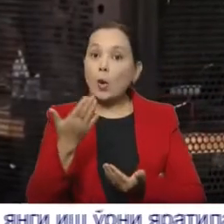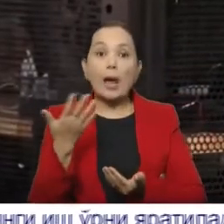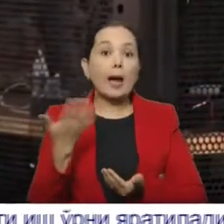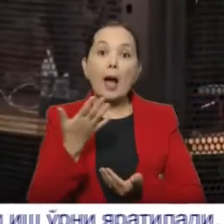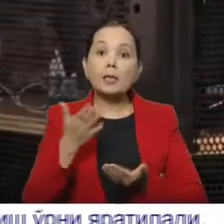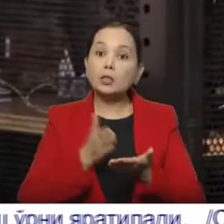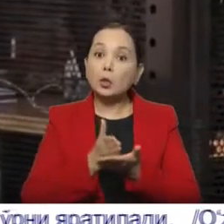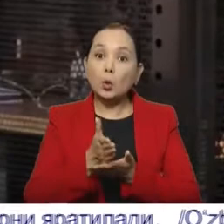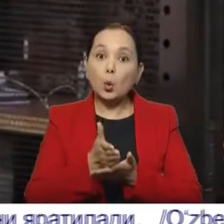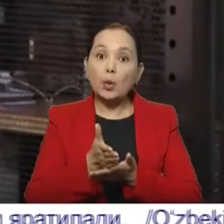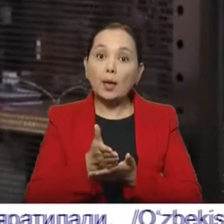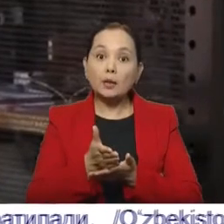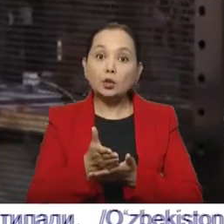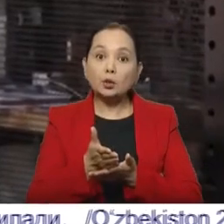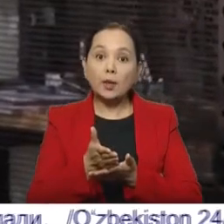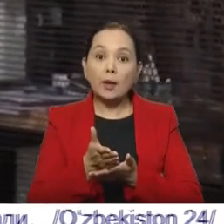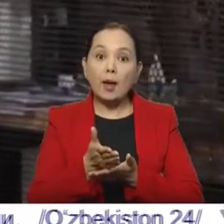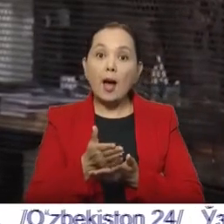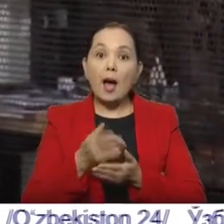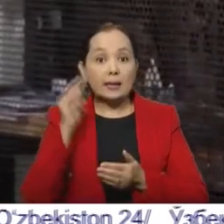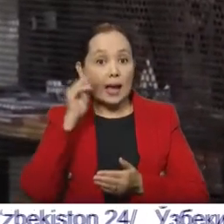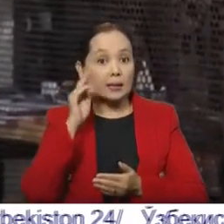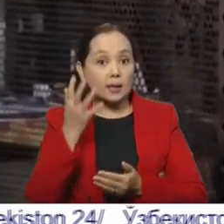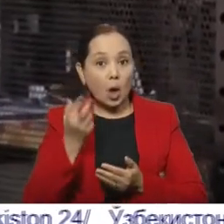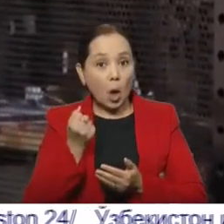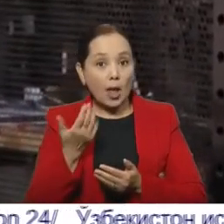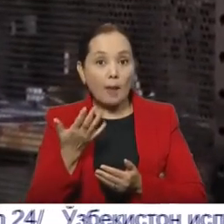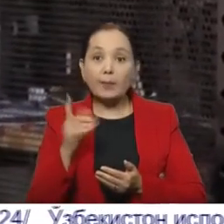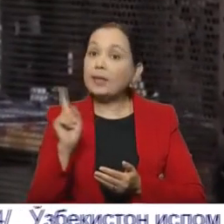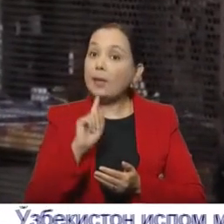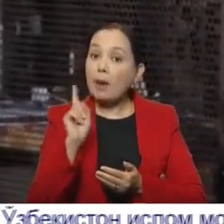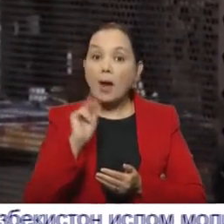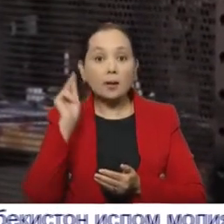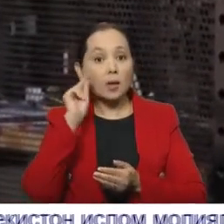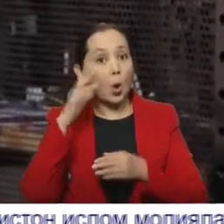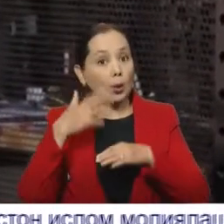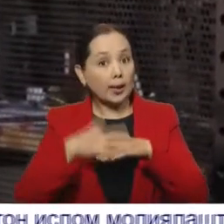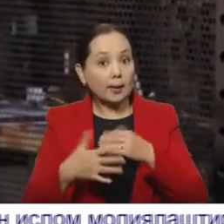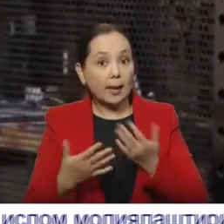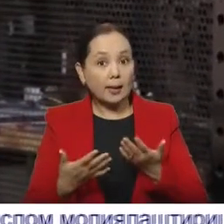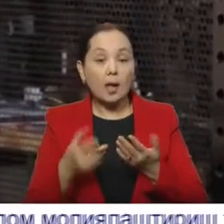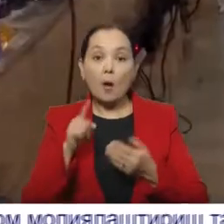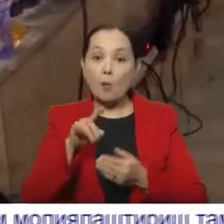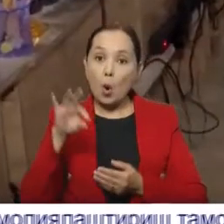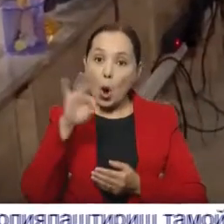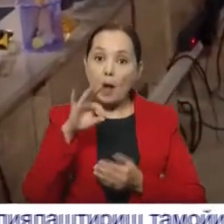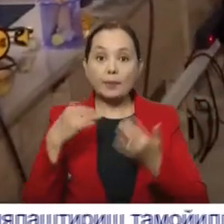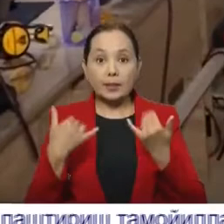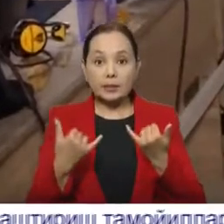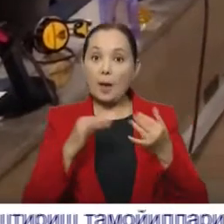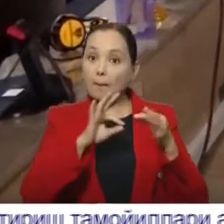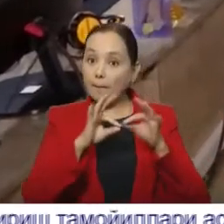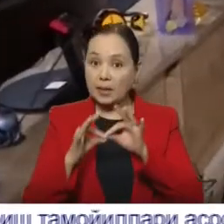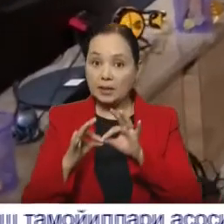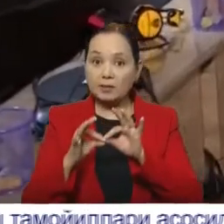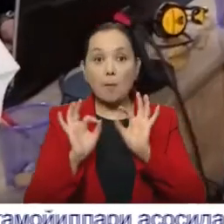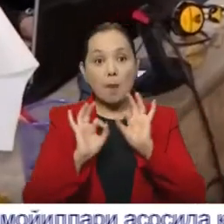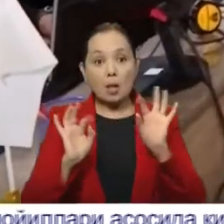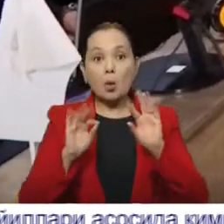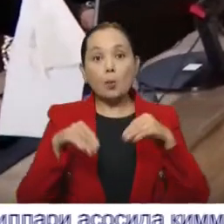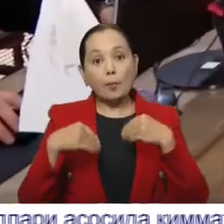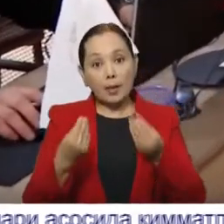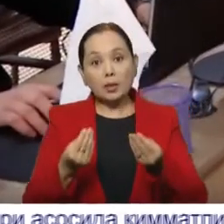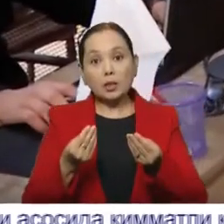qaysi yo'nalishlarda tahsil olyaptilar va nimalarni o'rganadilar? Bu haqda sizga batafsilroq ma'lumot